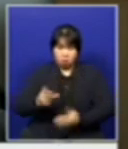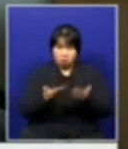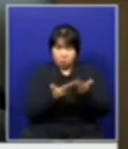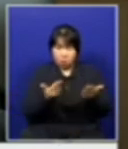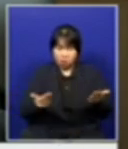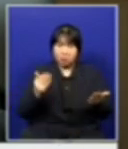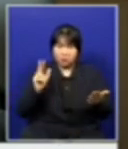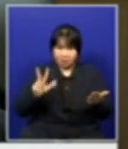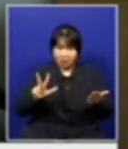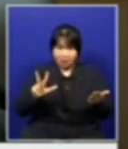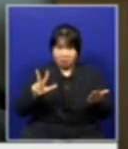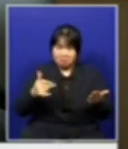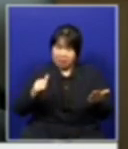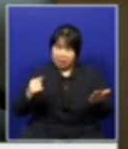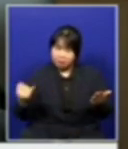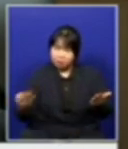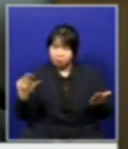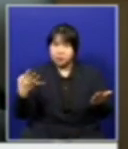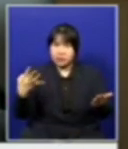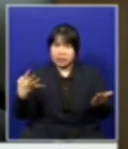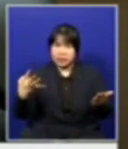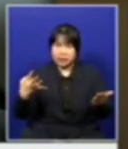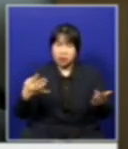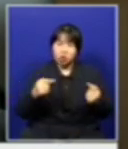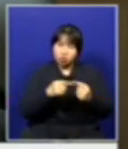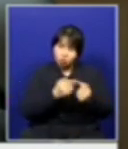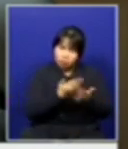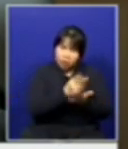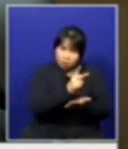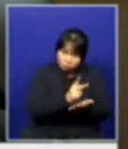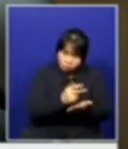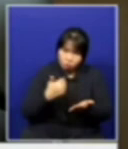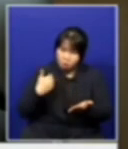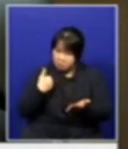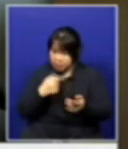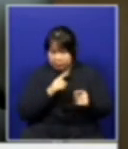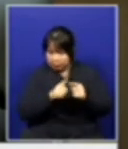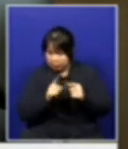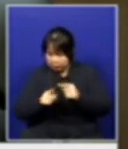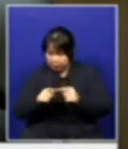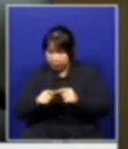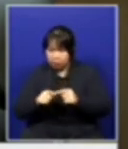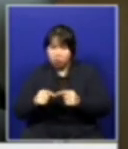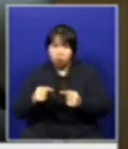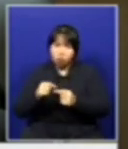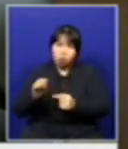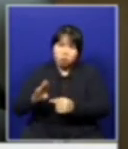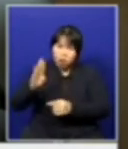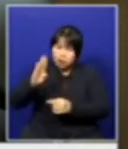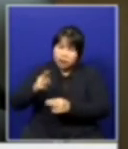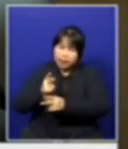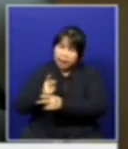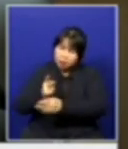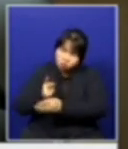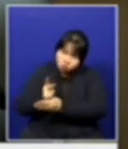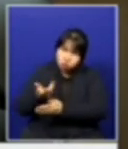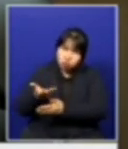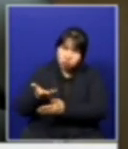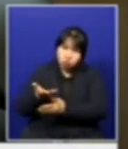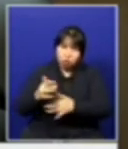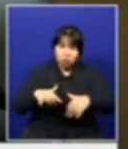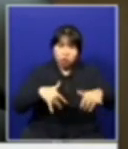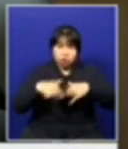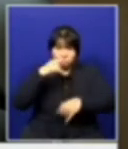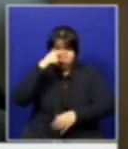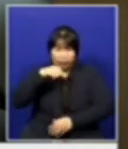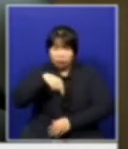อาจจะเป็น4ฉบับเนี่ยฮะวงเงินกู้ต่างๆและออกบอนด์และออกซอฟท์โลนอะไรต่างๆพวกนี้ฮะพี่น้องประชาชนคนไทยของเรา